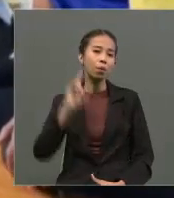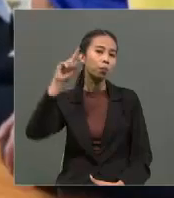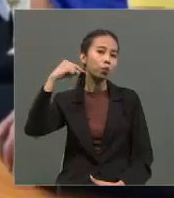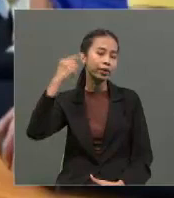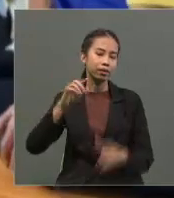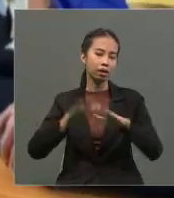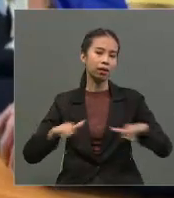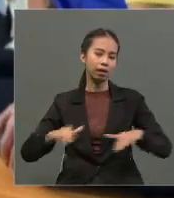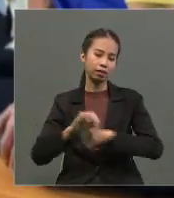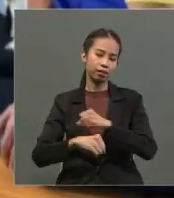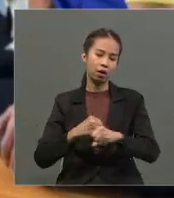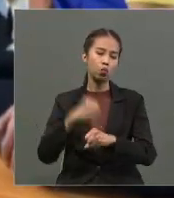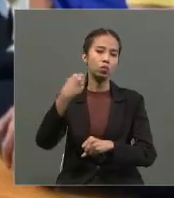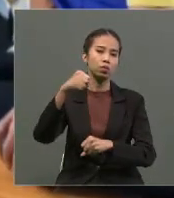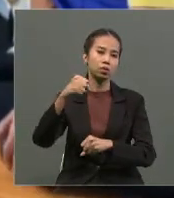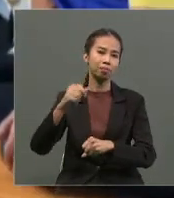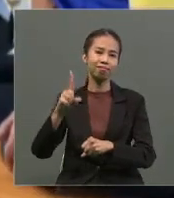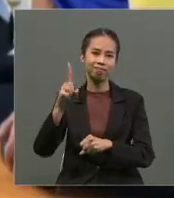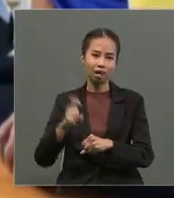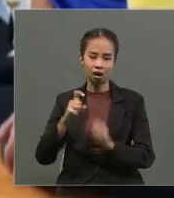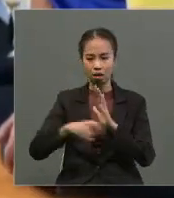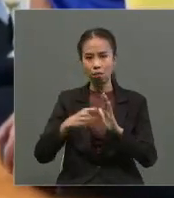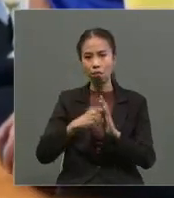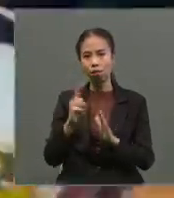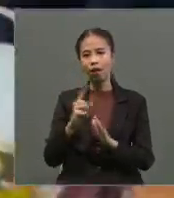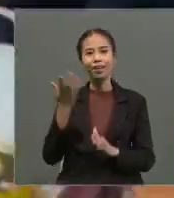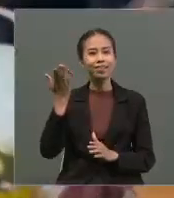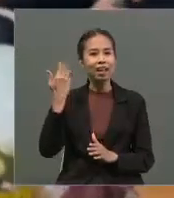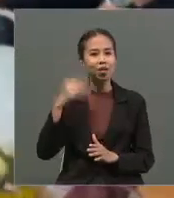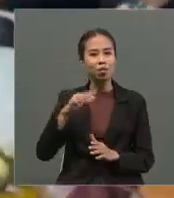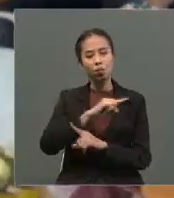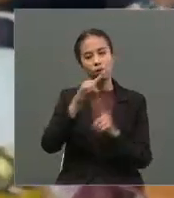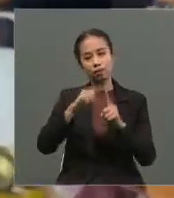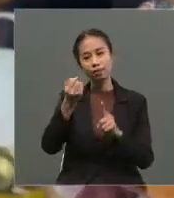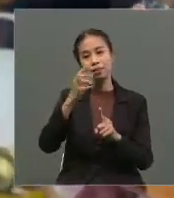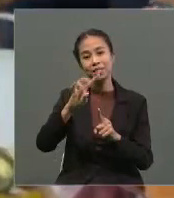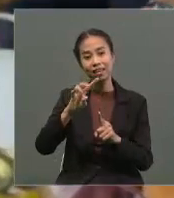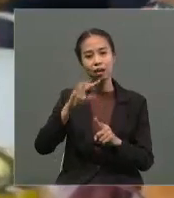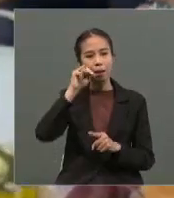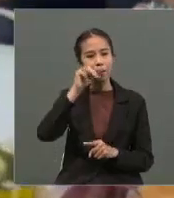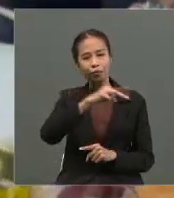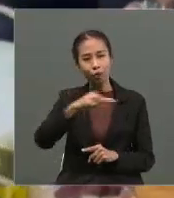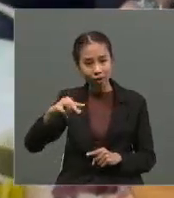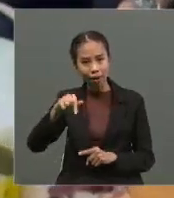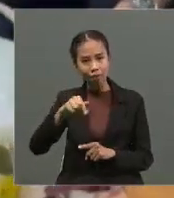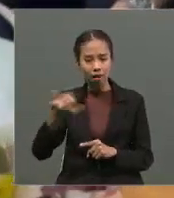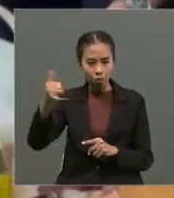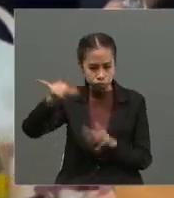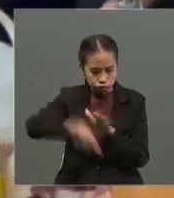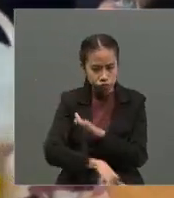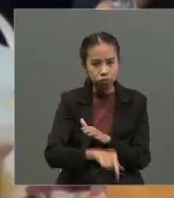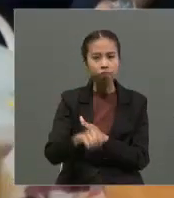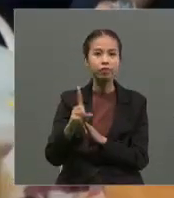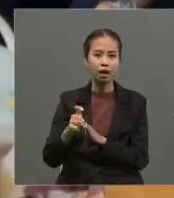ที่เสียชีวิตนะครับวัย10ปีเสียชีวิตจากการจมน้ำขณะออกไปเล่นน้ำเมื่อวันที่17ธันวาคมนะครับทางด้านของท่านรองผู้ว่าเ